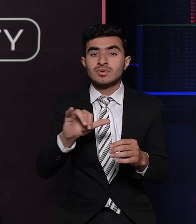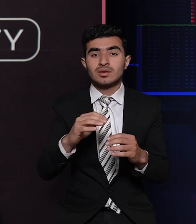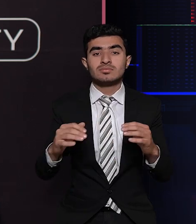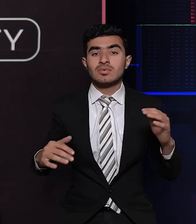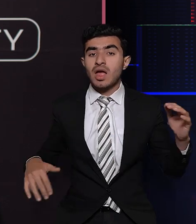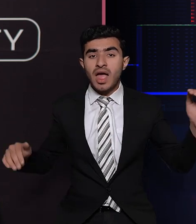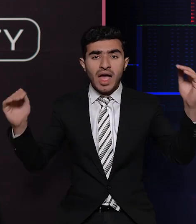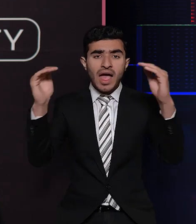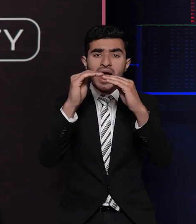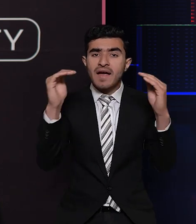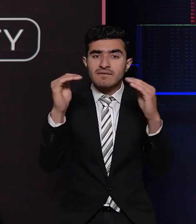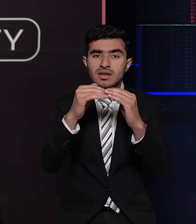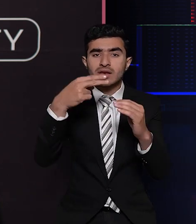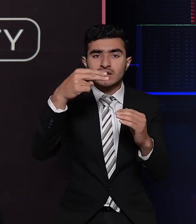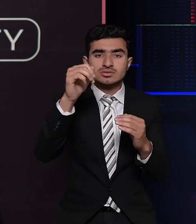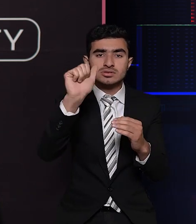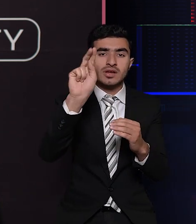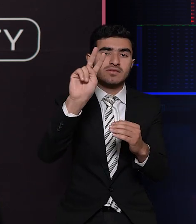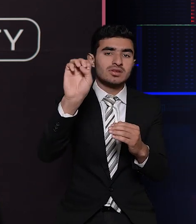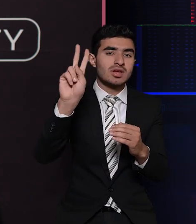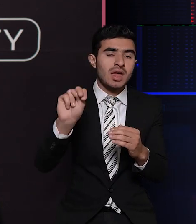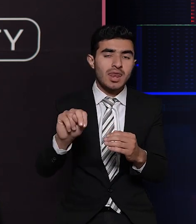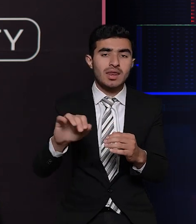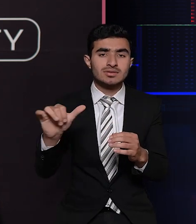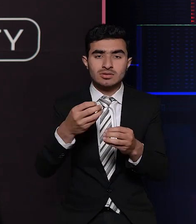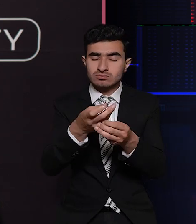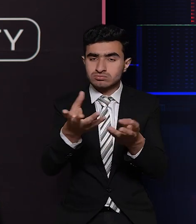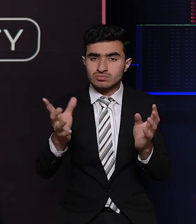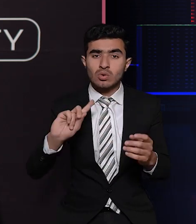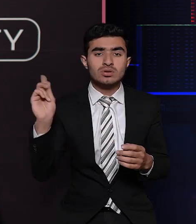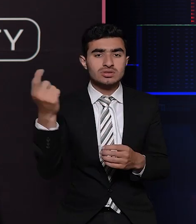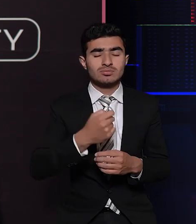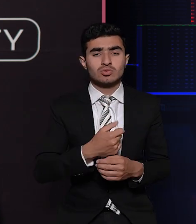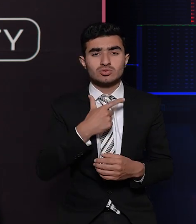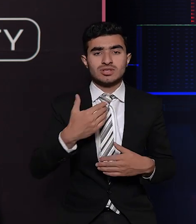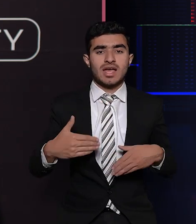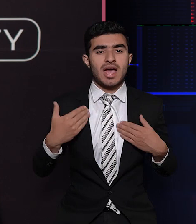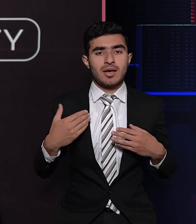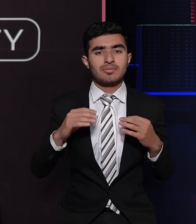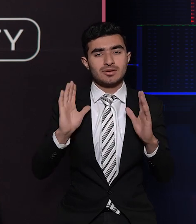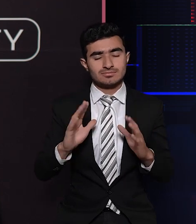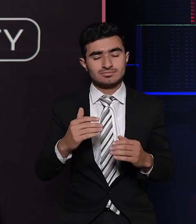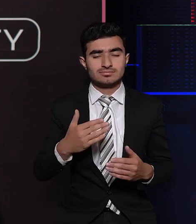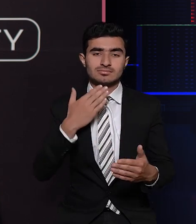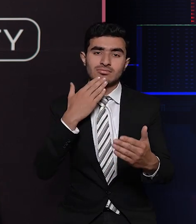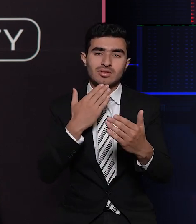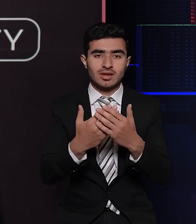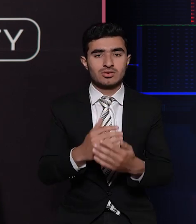بن جائے اور ہم اس جنت میں سب ہنسی خوشی رہنا شروع کر دیں۔